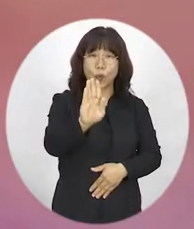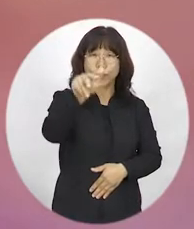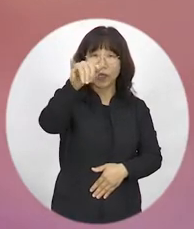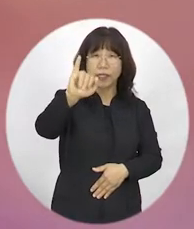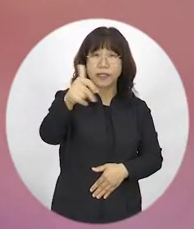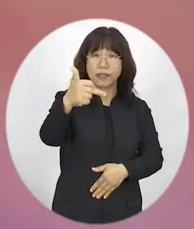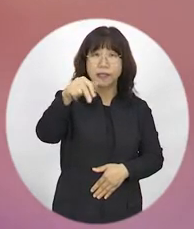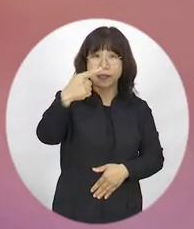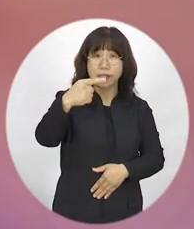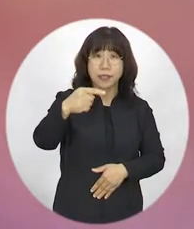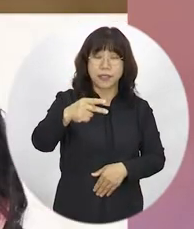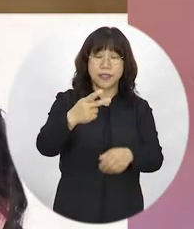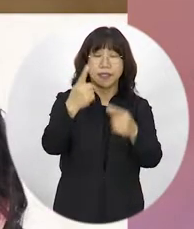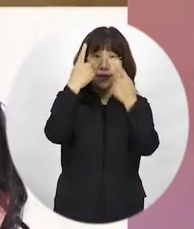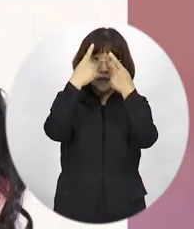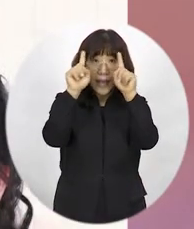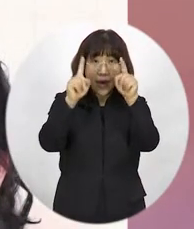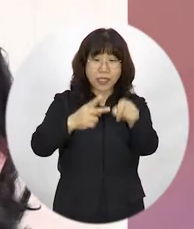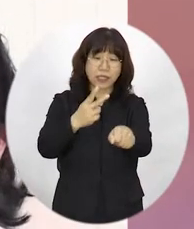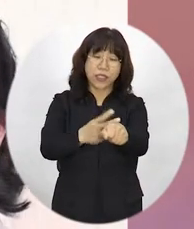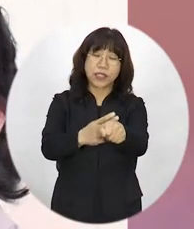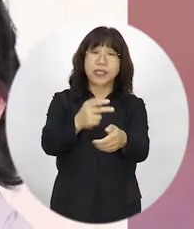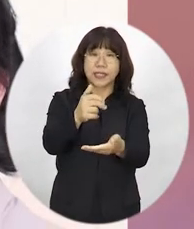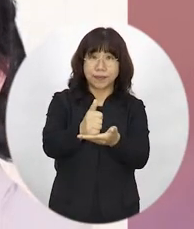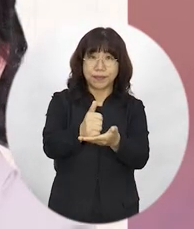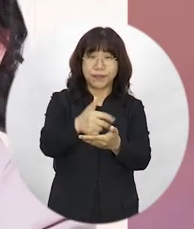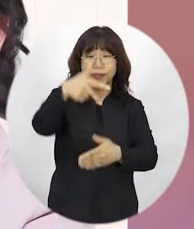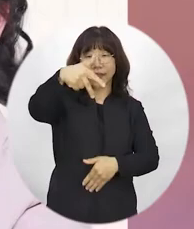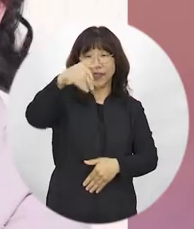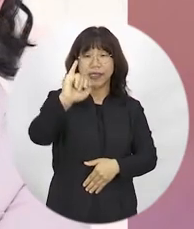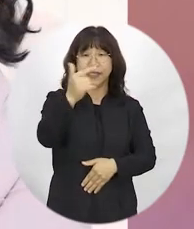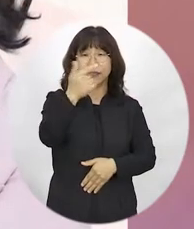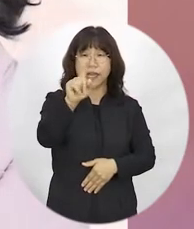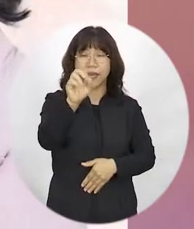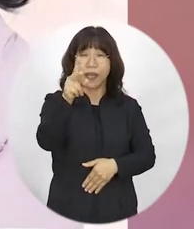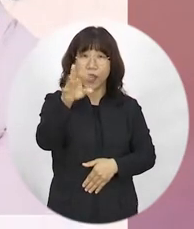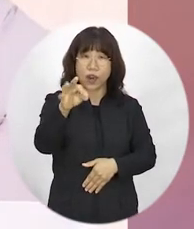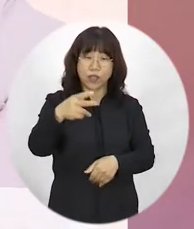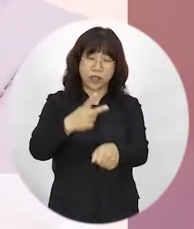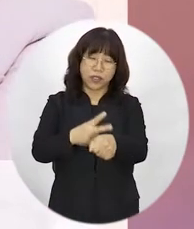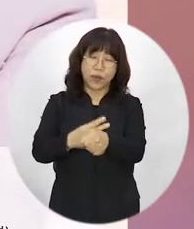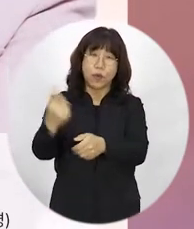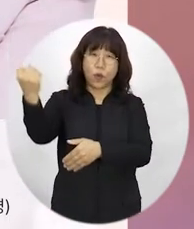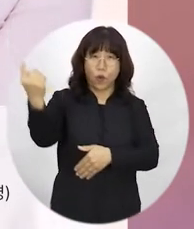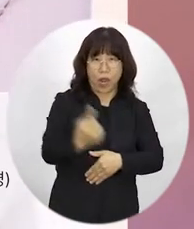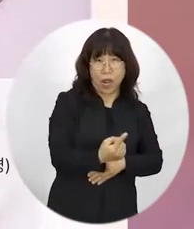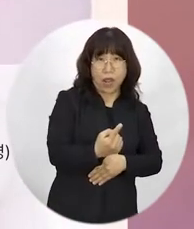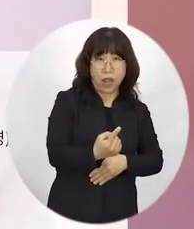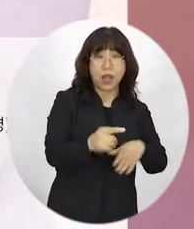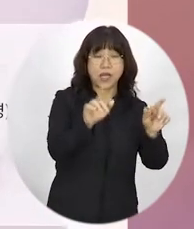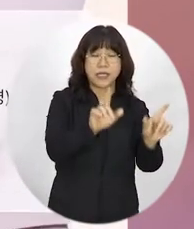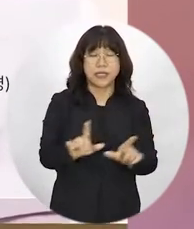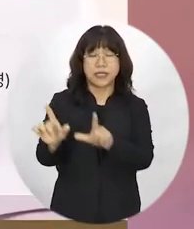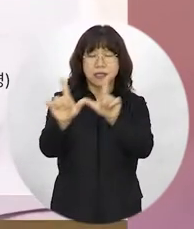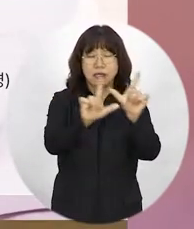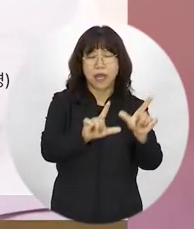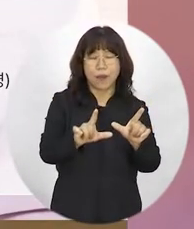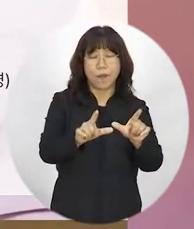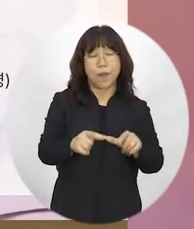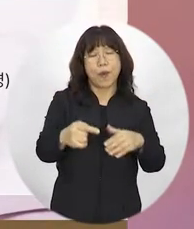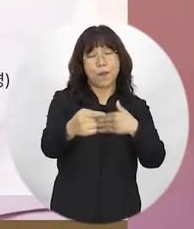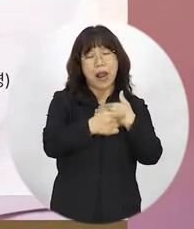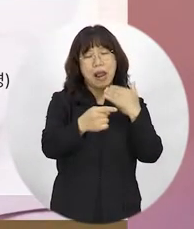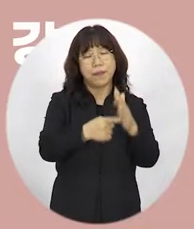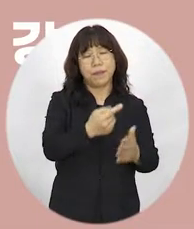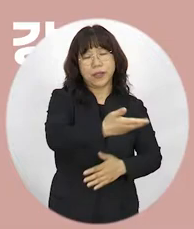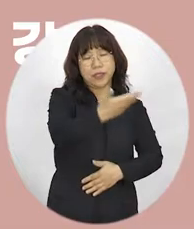소아정신과 교수이자 마음이 흐르는 대로의 저자인 진하영 교수가 강사로 나와 삶이 하루아침에 멈추었을 때